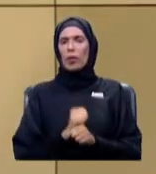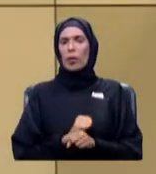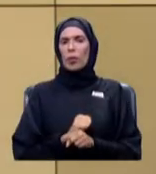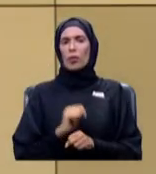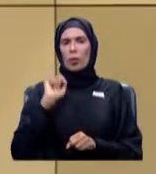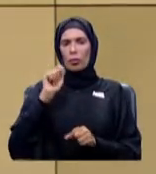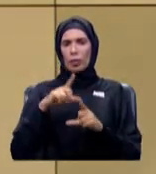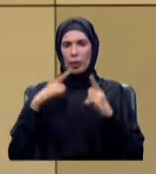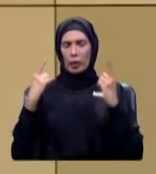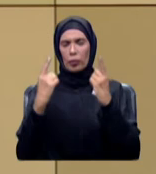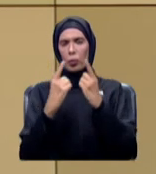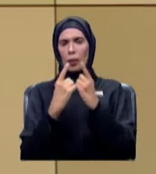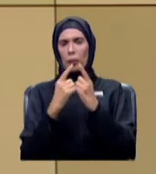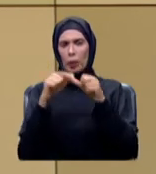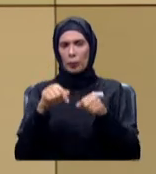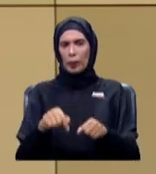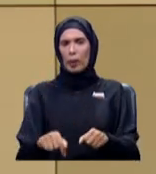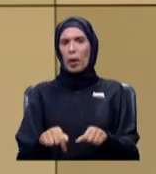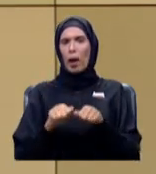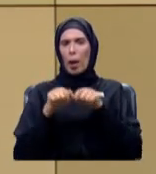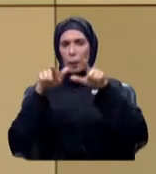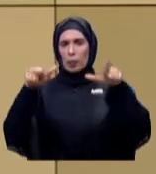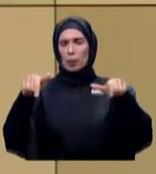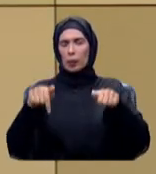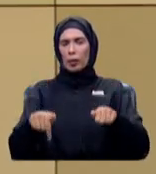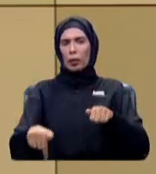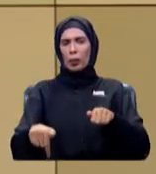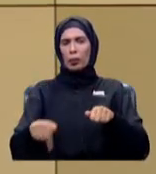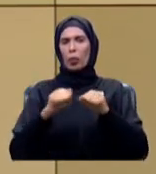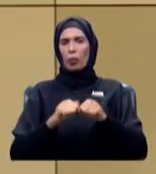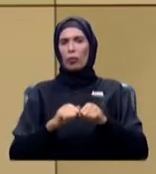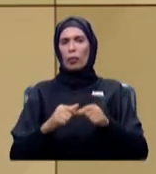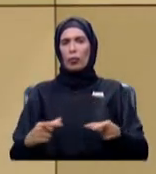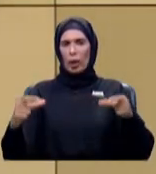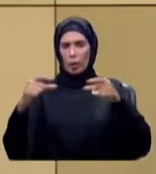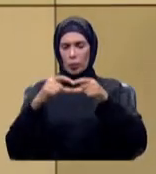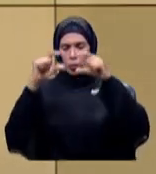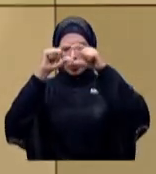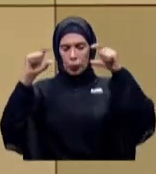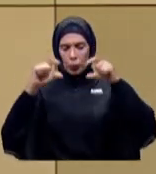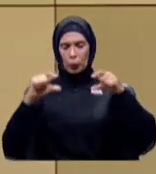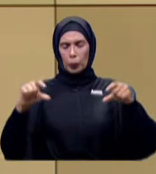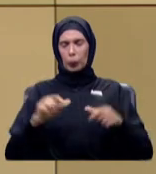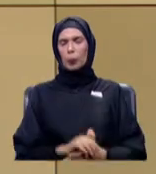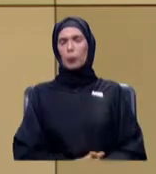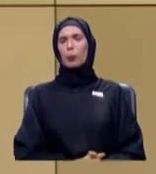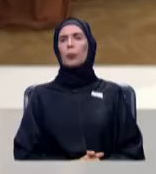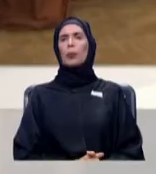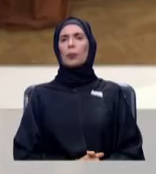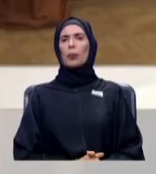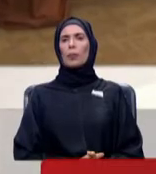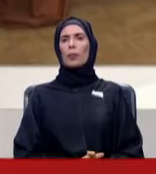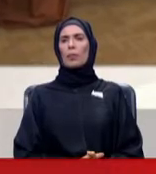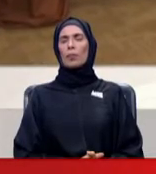سر اللجنة التنفيذية للشعبة البرلمانية أبرز ما تم التطرق له في هذا الاجتماع الخليجي.